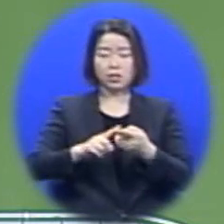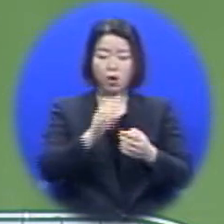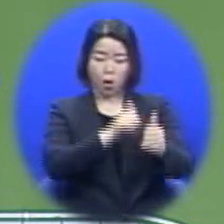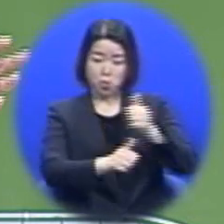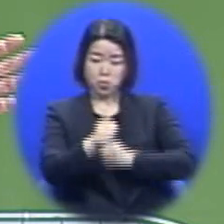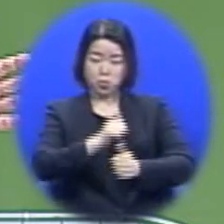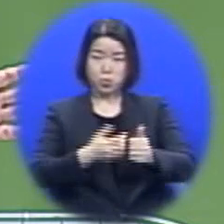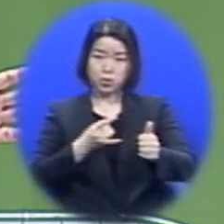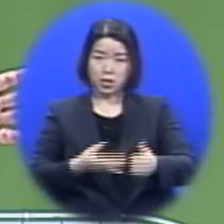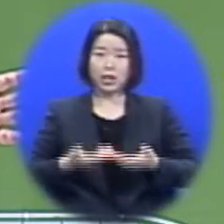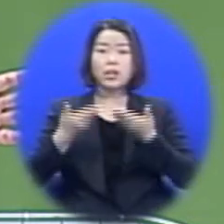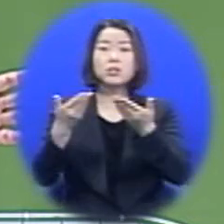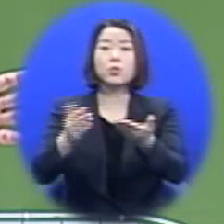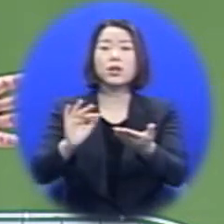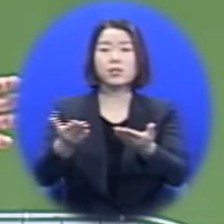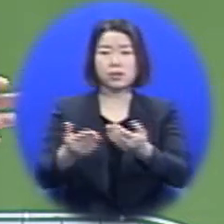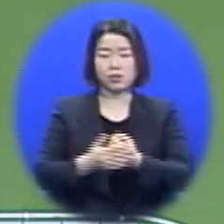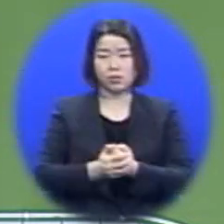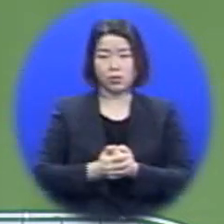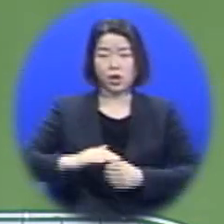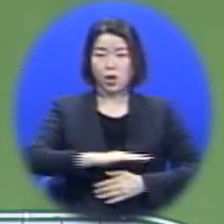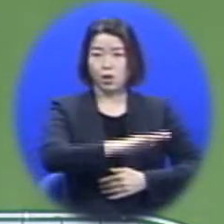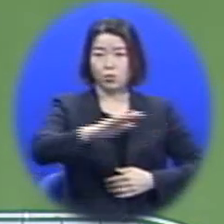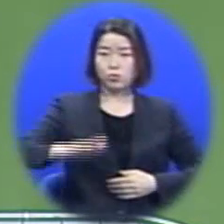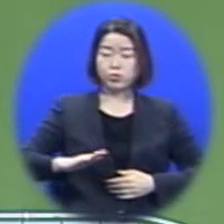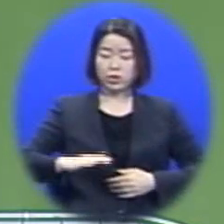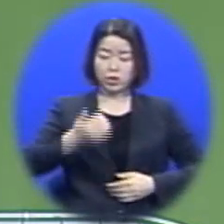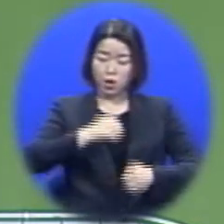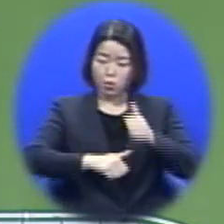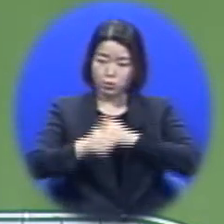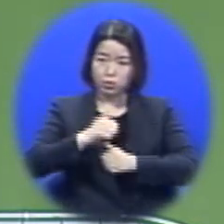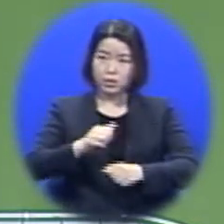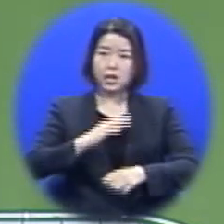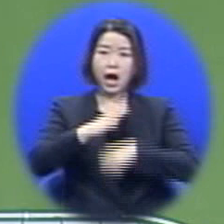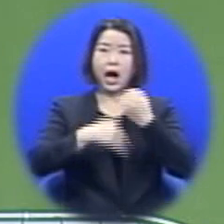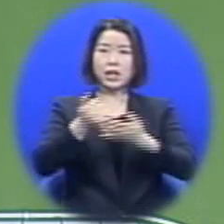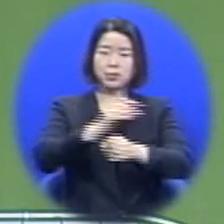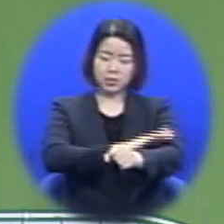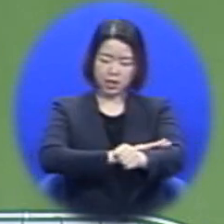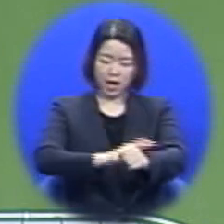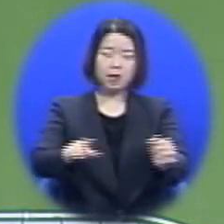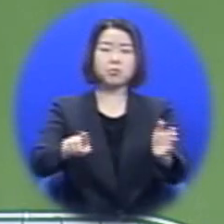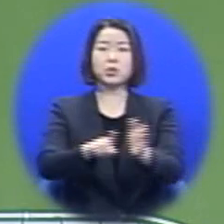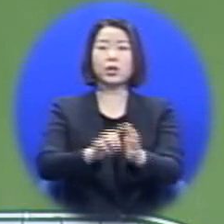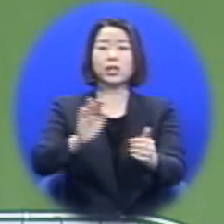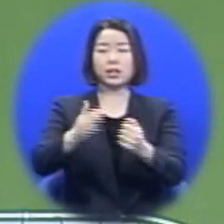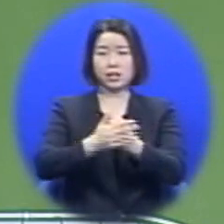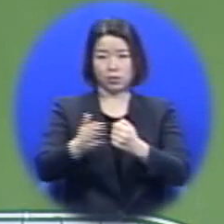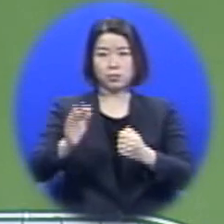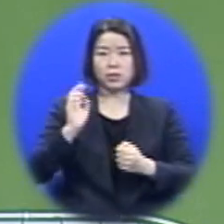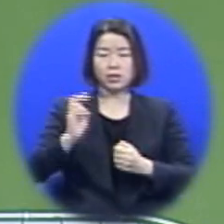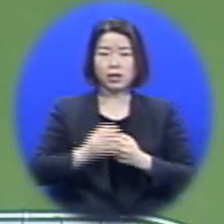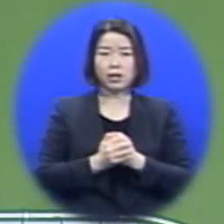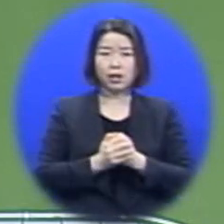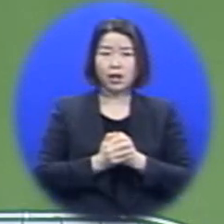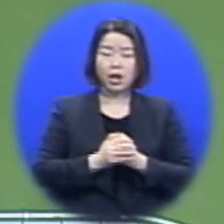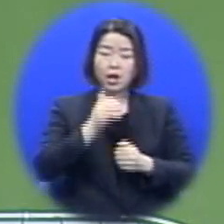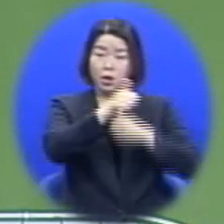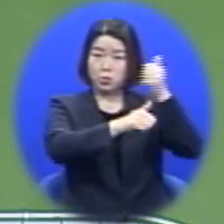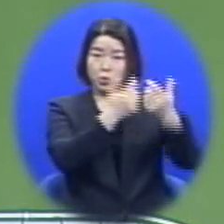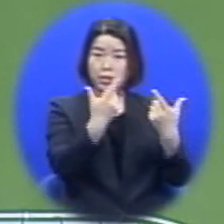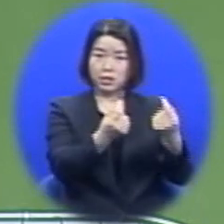왜? 우리 후손들이 하나님을 잘 믿어야 하기 때문에. 8절 말씀해 보면